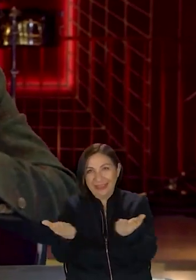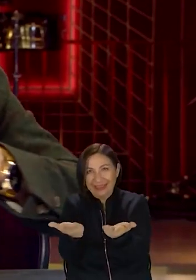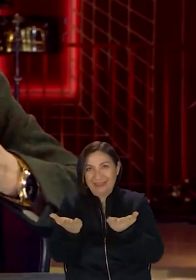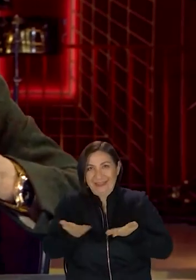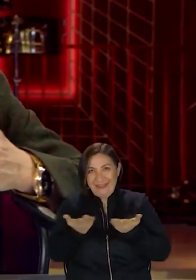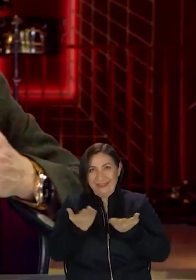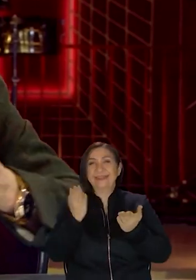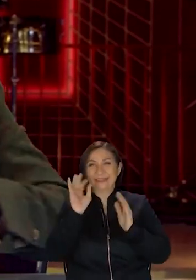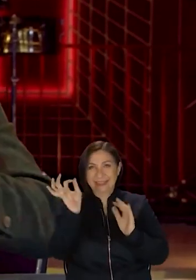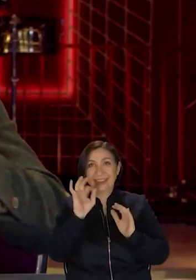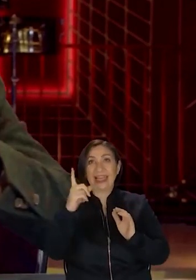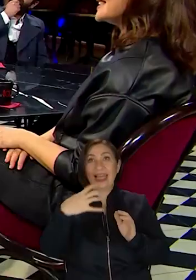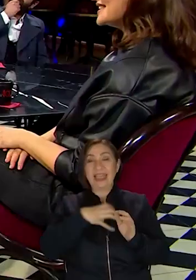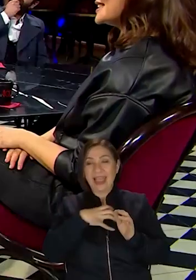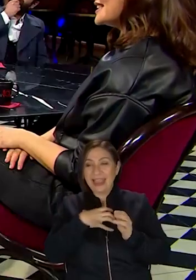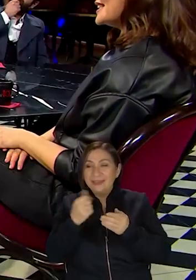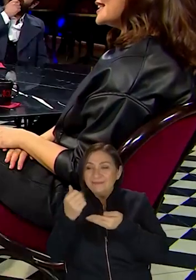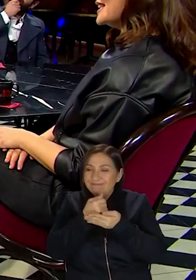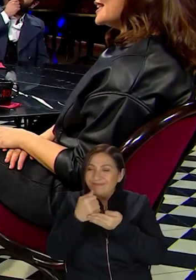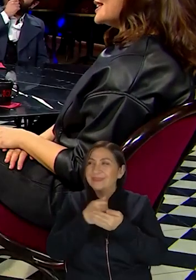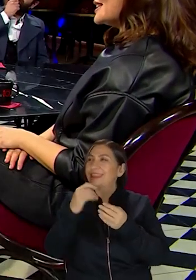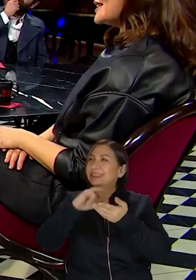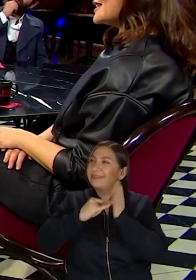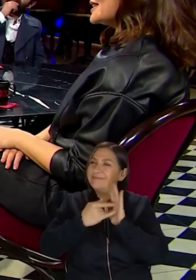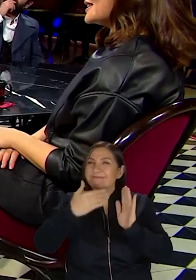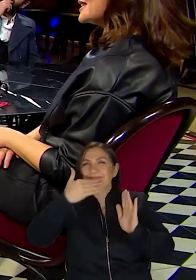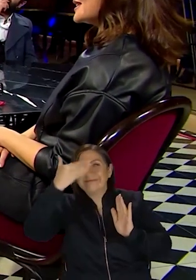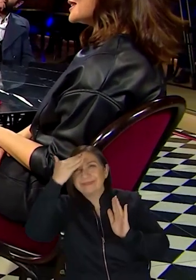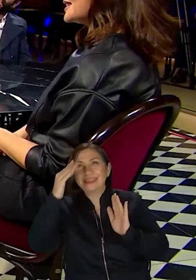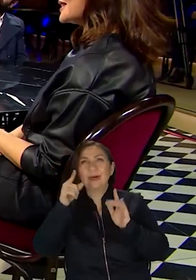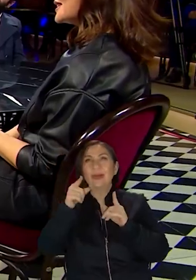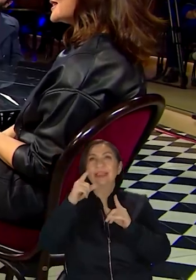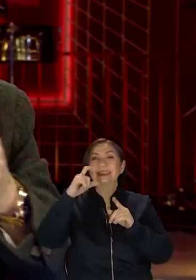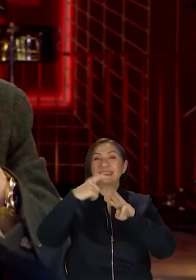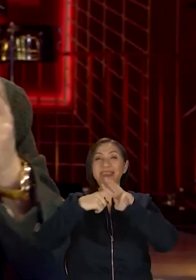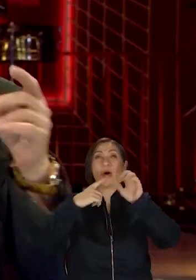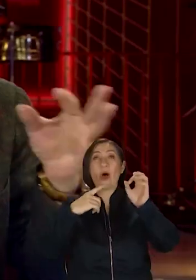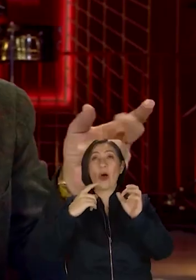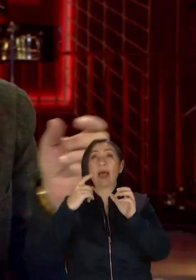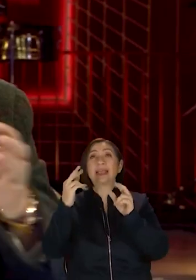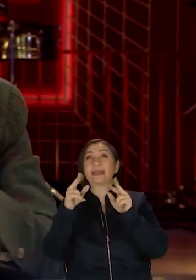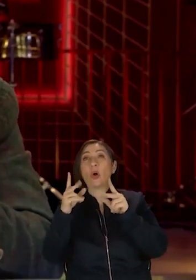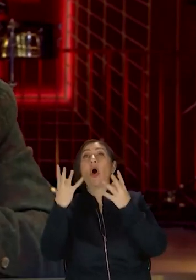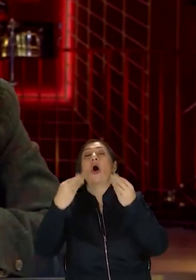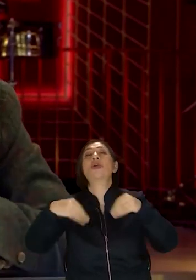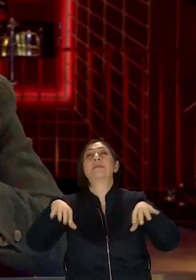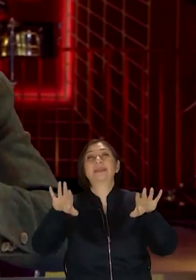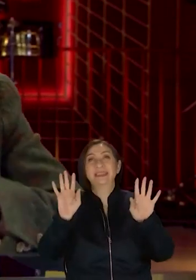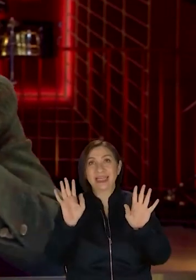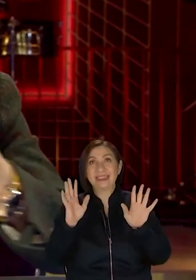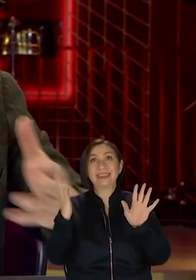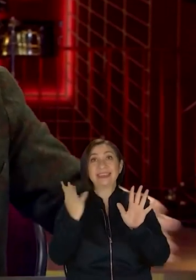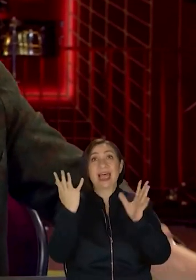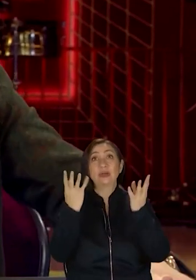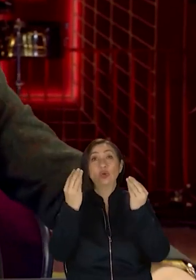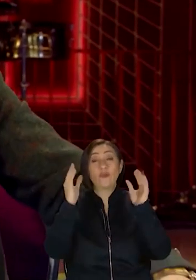Evet. kendi öz sermayesi, kendi işiyle girmiş olanlar böyle CEO'lar, MEO'lar gibi gibikler olmadan da